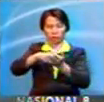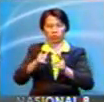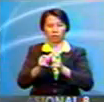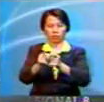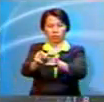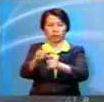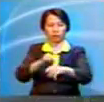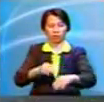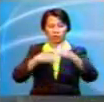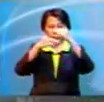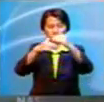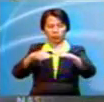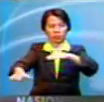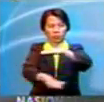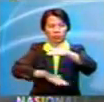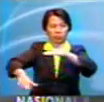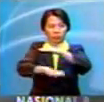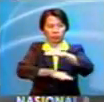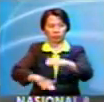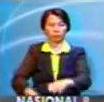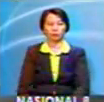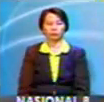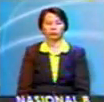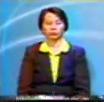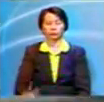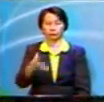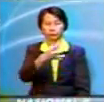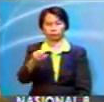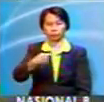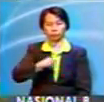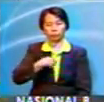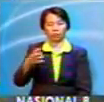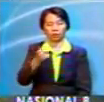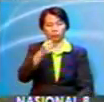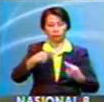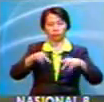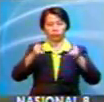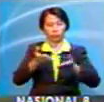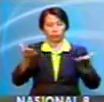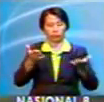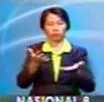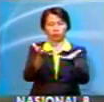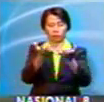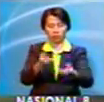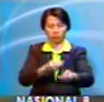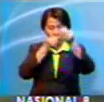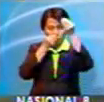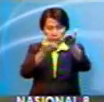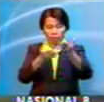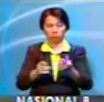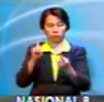olahraga di peringkat akar umbi. Dan saya juga ambil kesempatan ini nak maklumkan kepada